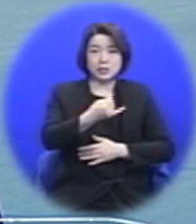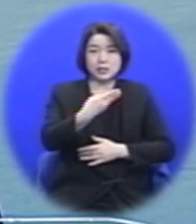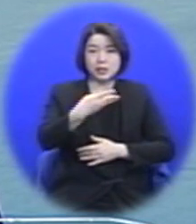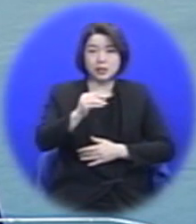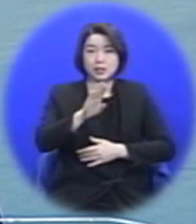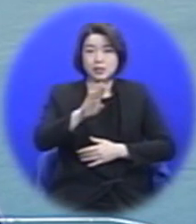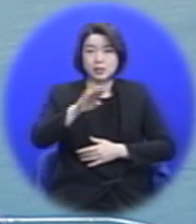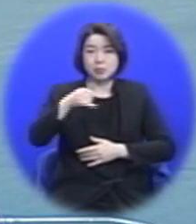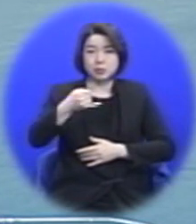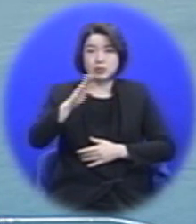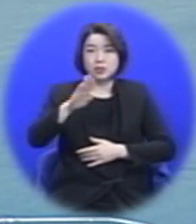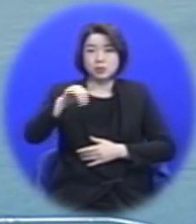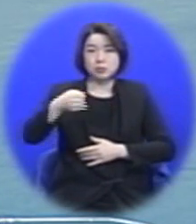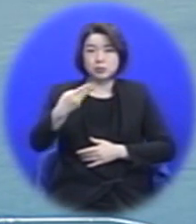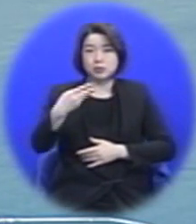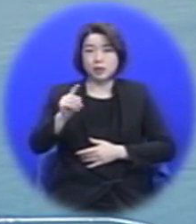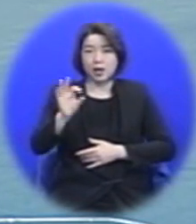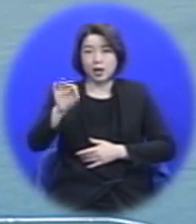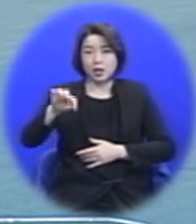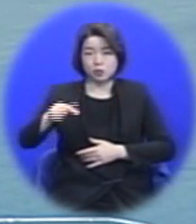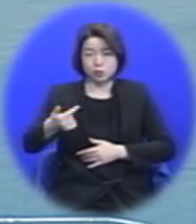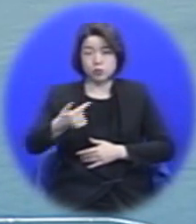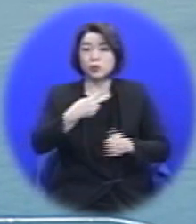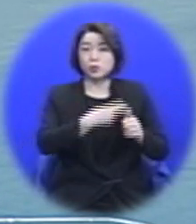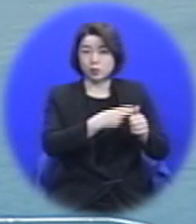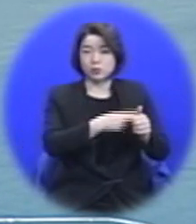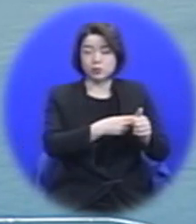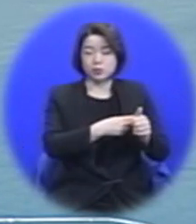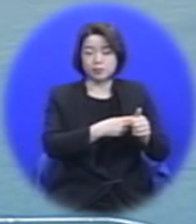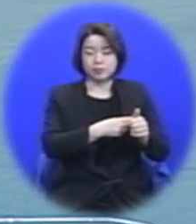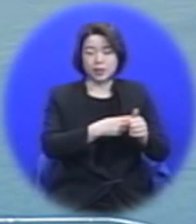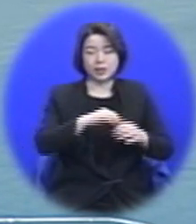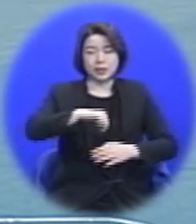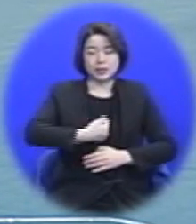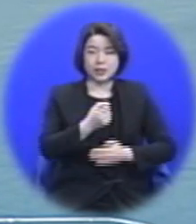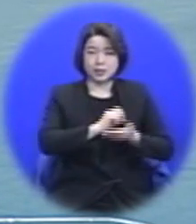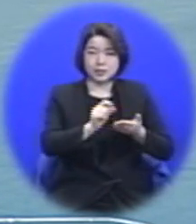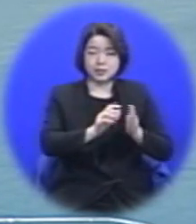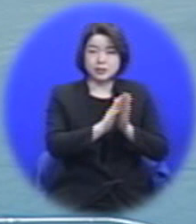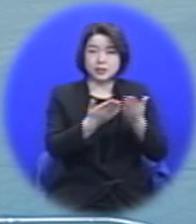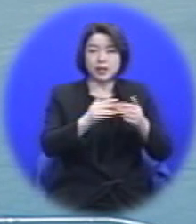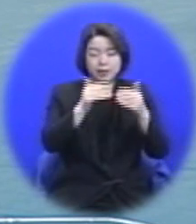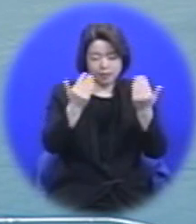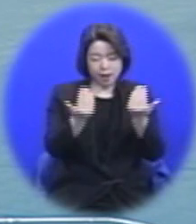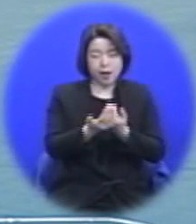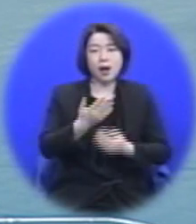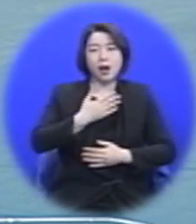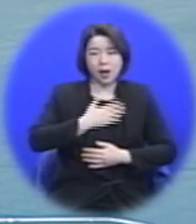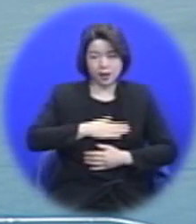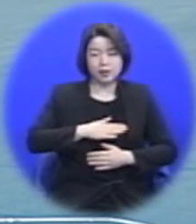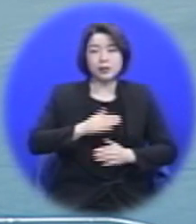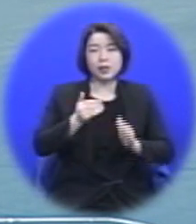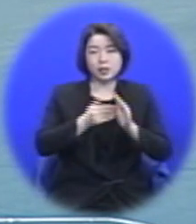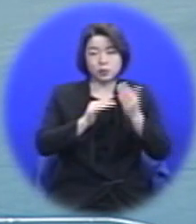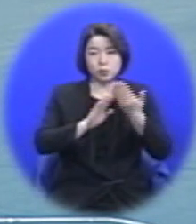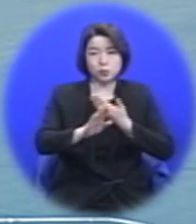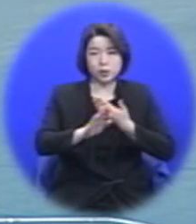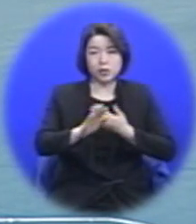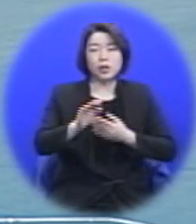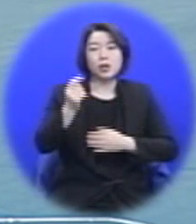있습니다. 그분이 자기가 쓰신 다 알았다고 생각한 이후 내가 배운 것들이라는